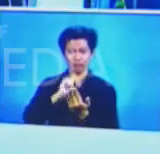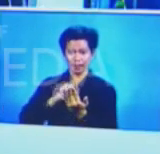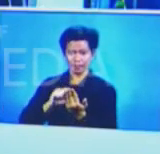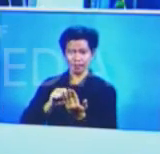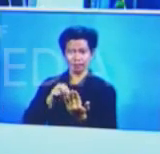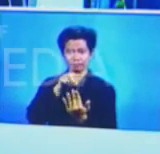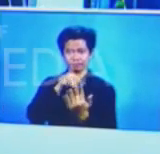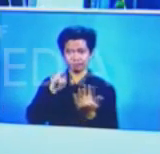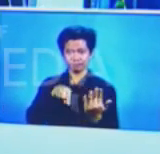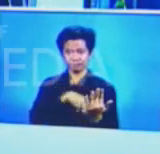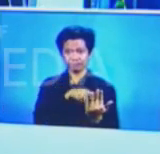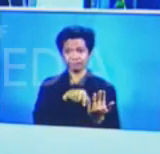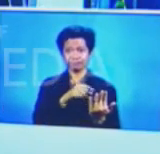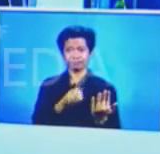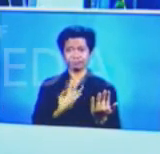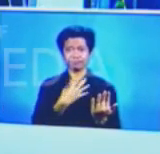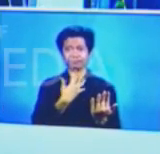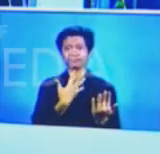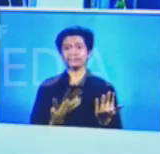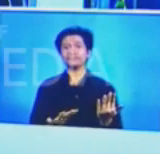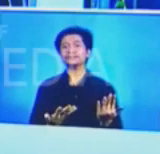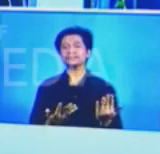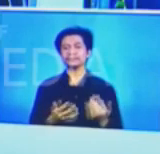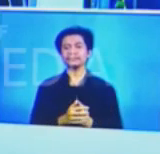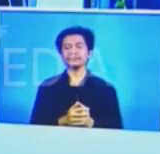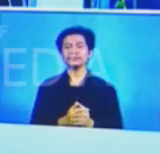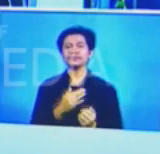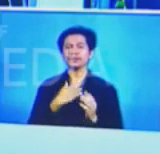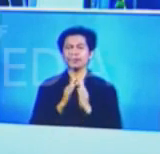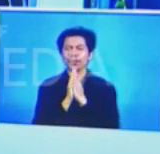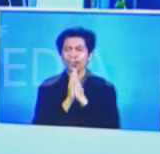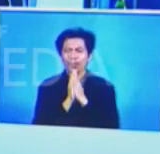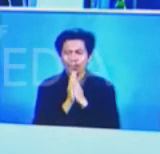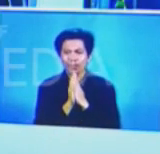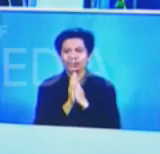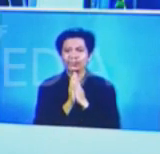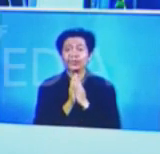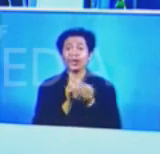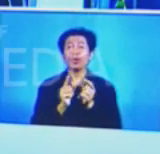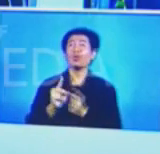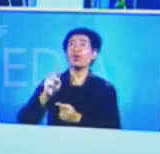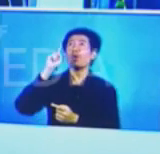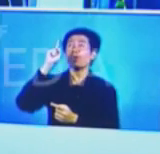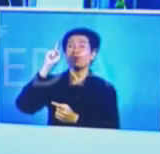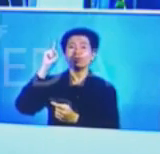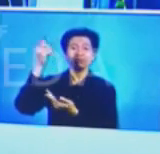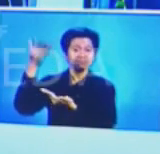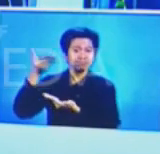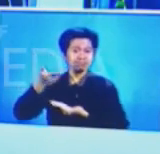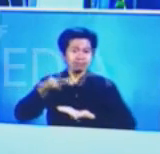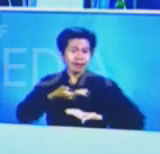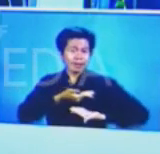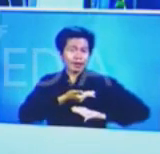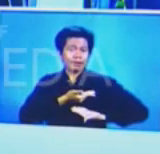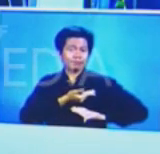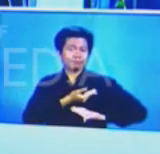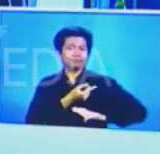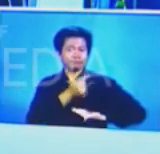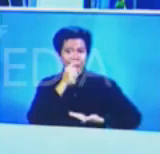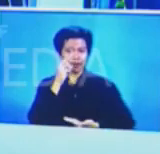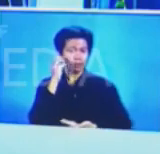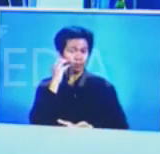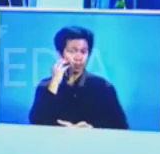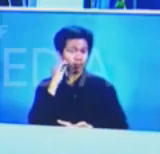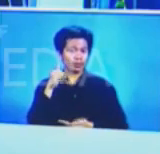ini berbunyi saya memohon dengan sangat bila kelak Allah subhanahu wa taala memberikan amanah kepada Bapak Prabowo